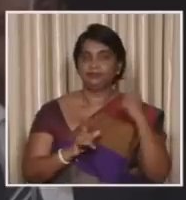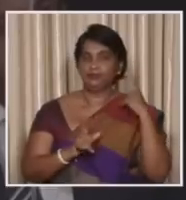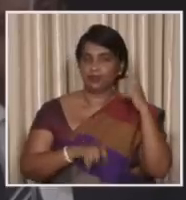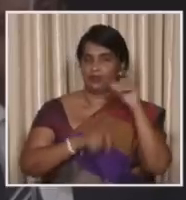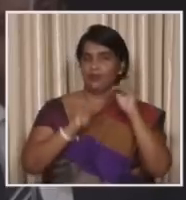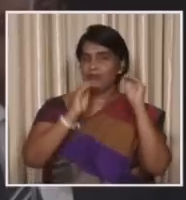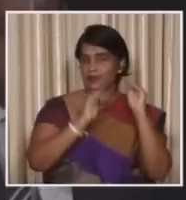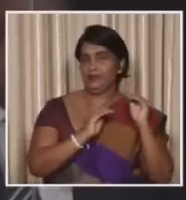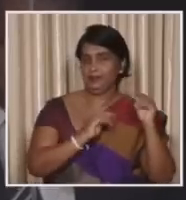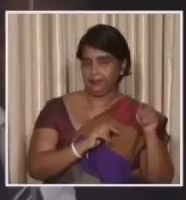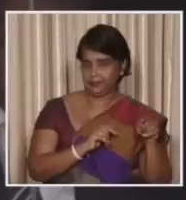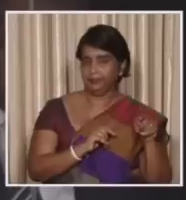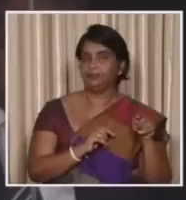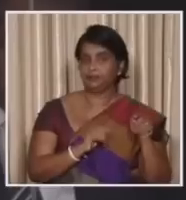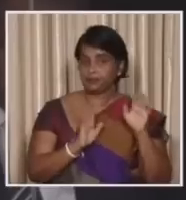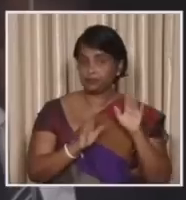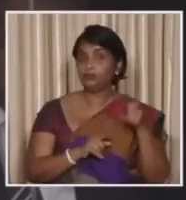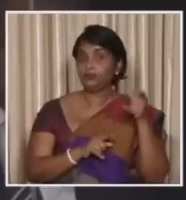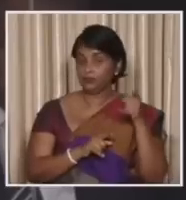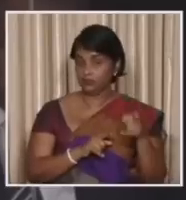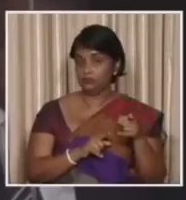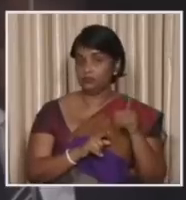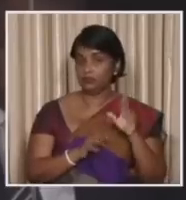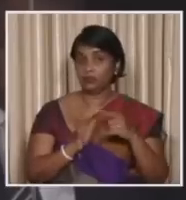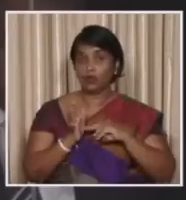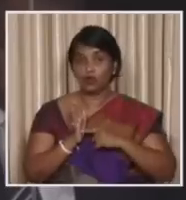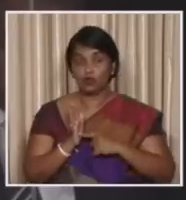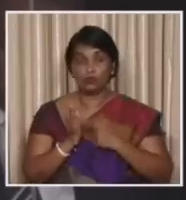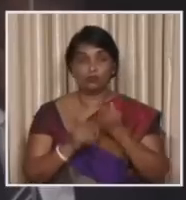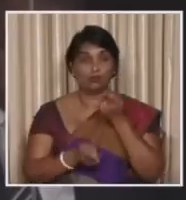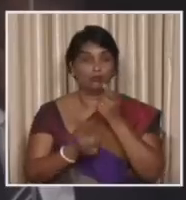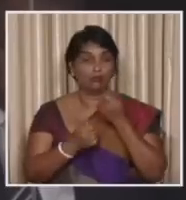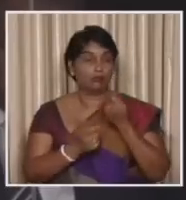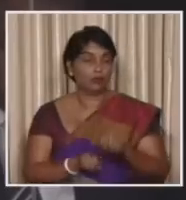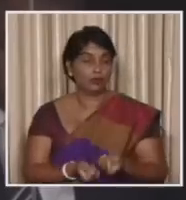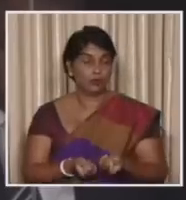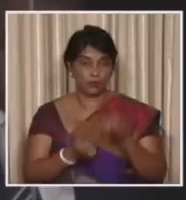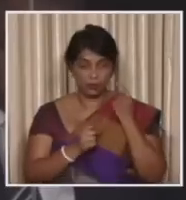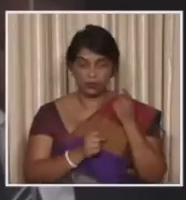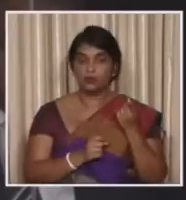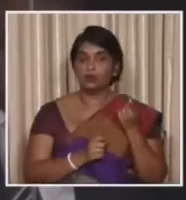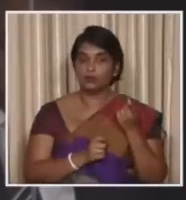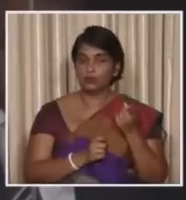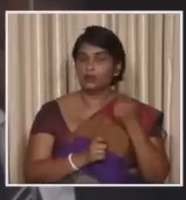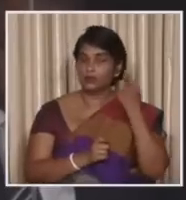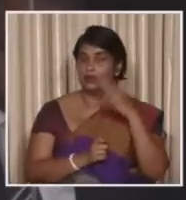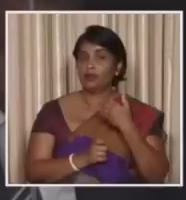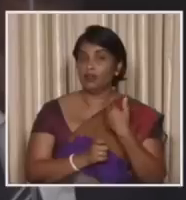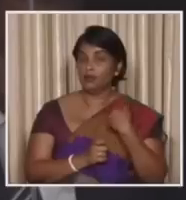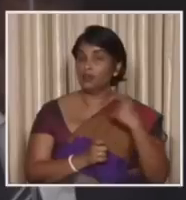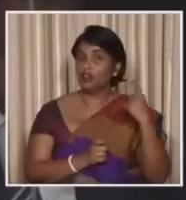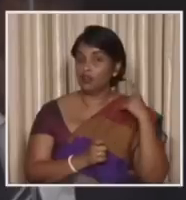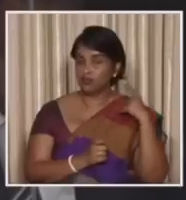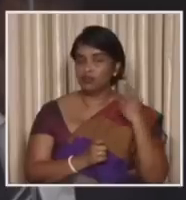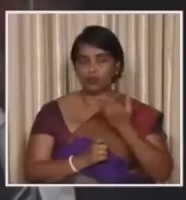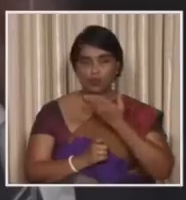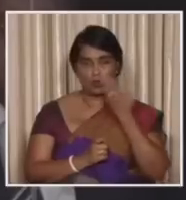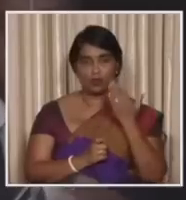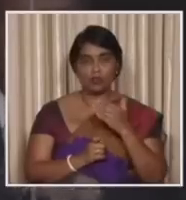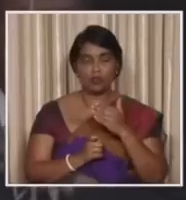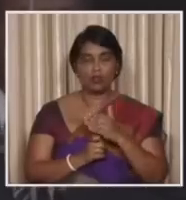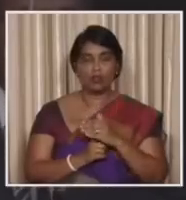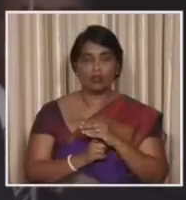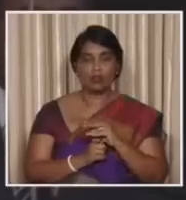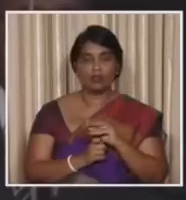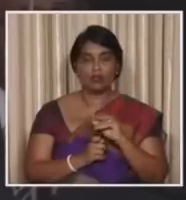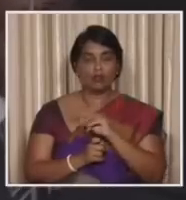සංඛ්‍යාව අඩුයි තමයි ටිකක්. නමුත් ඒගොල්ලොන්ගේ තියෙන උපකරණ වටිනාකම් ආදී ඉතා විශාලයි. ඒකන්ද අපේ හමුදාවට හැකියාවක් තියෙන තරු හතරේ